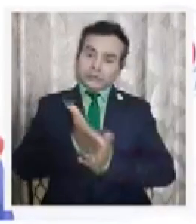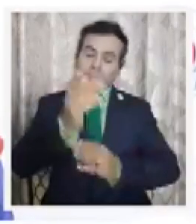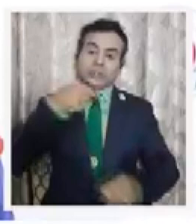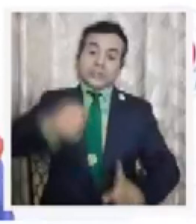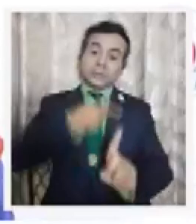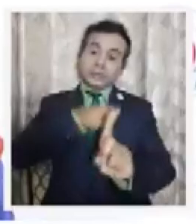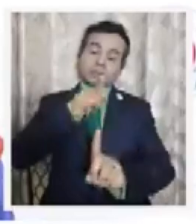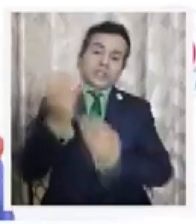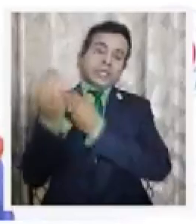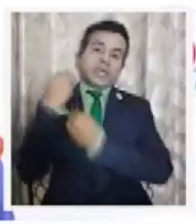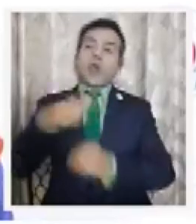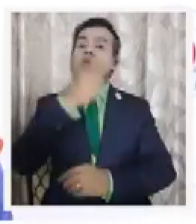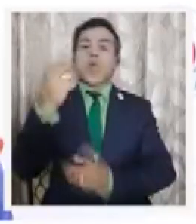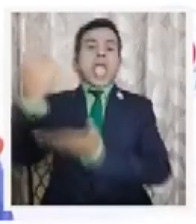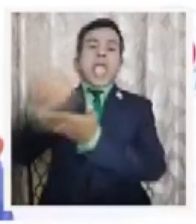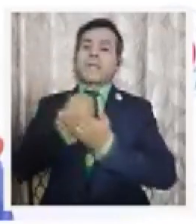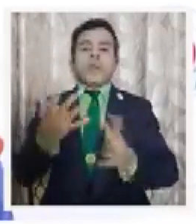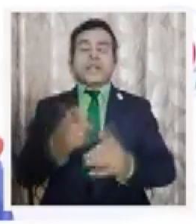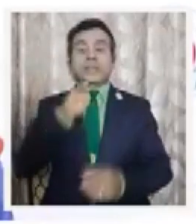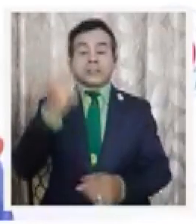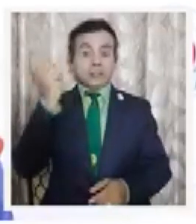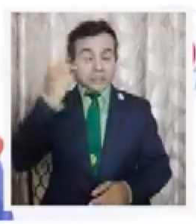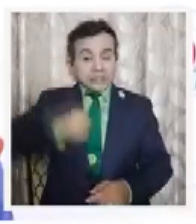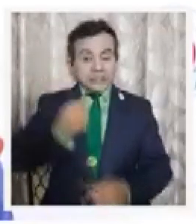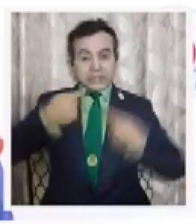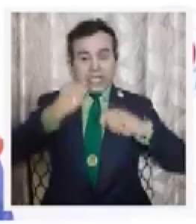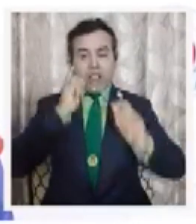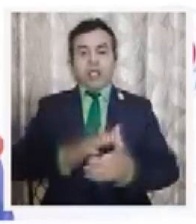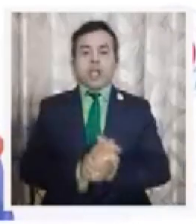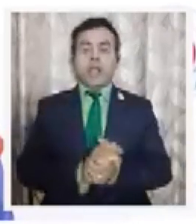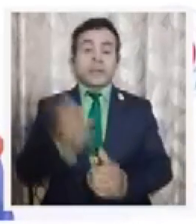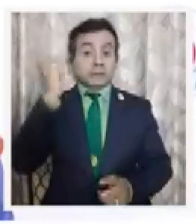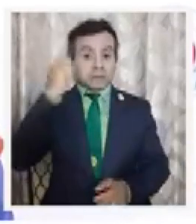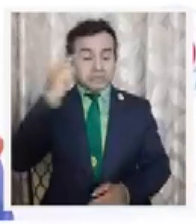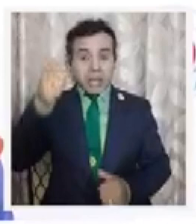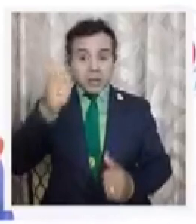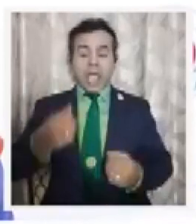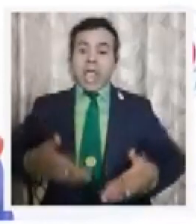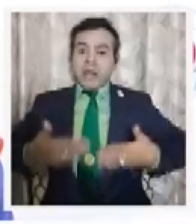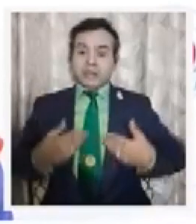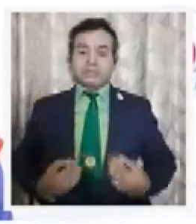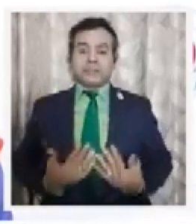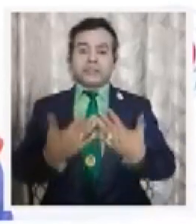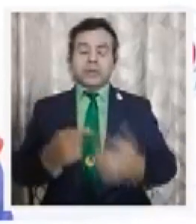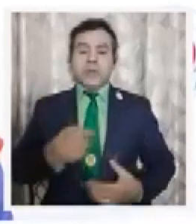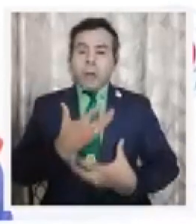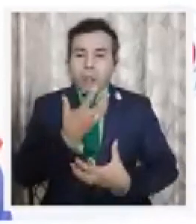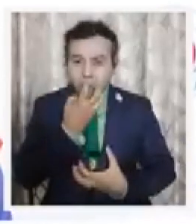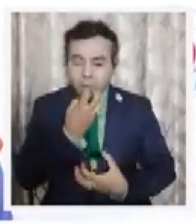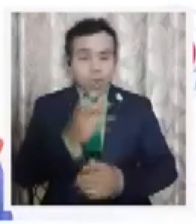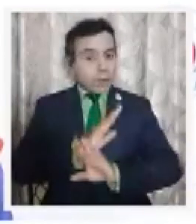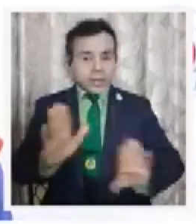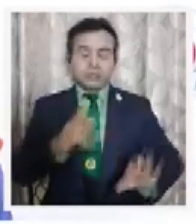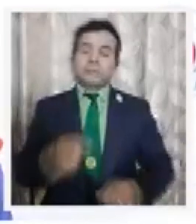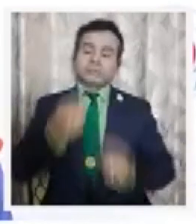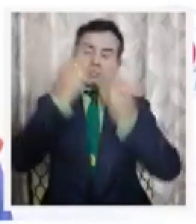জন্য অবশ্যই সকল ধরনের প্রয়াস চালিয়ে যাবেন। সর্বোপরি মনোবল দৃঢ় রাখবেন। মানসিক মনোবল ভালো থাকলেই সুস্থ